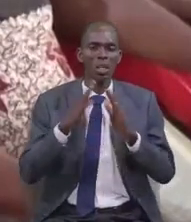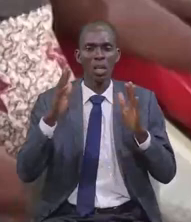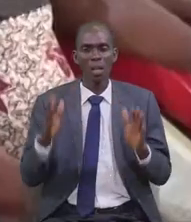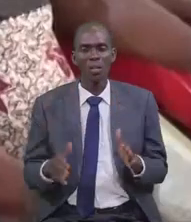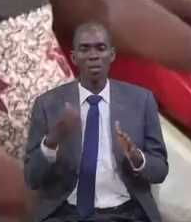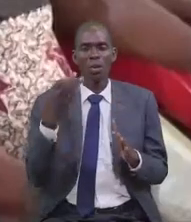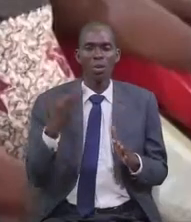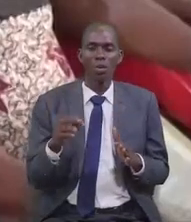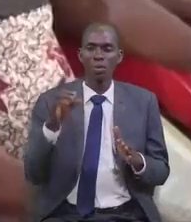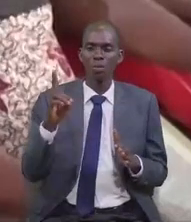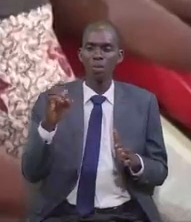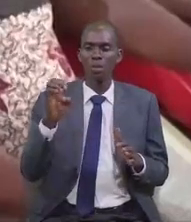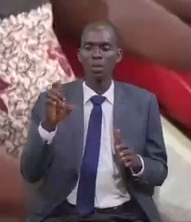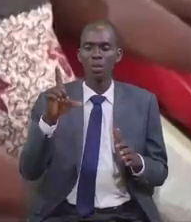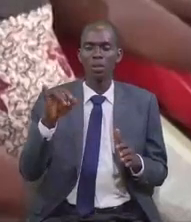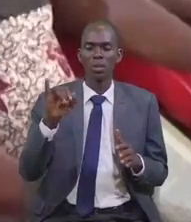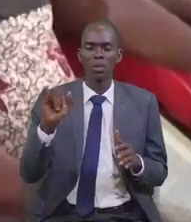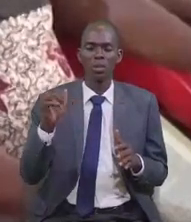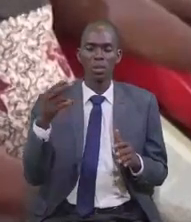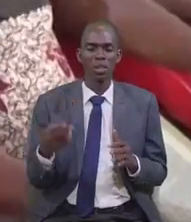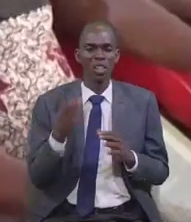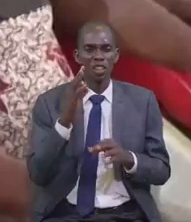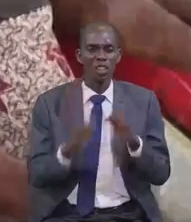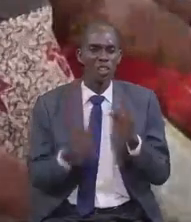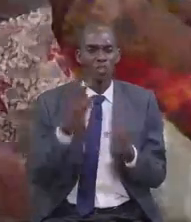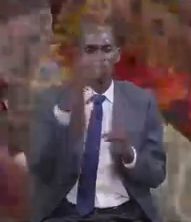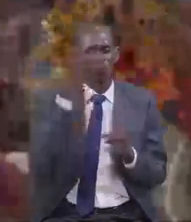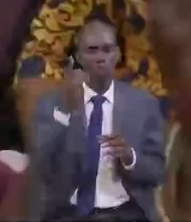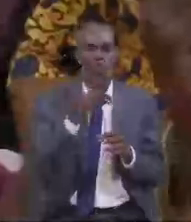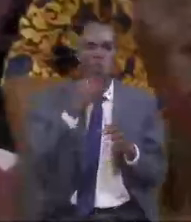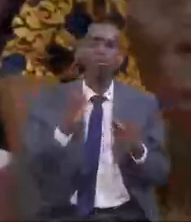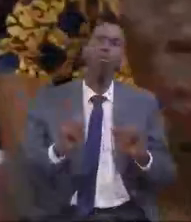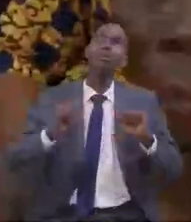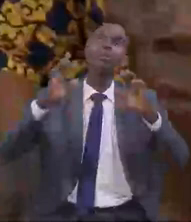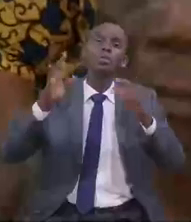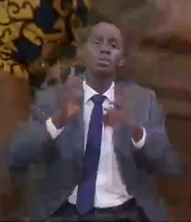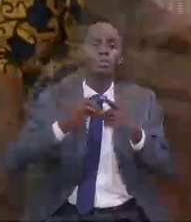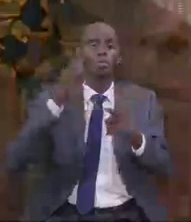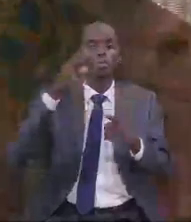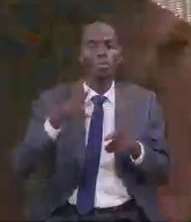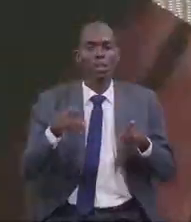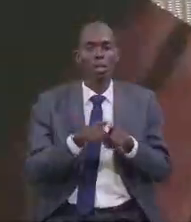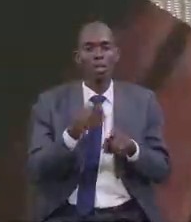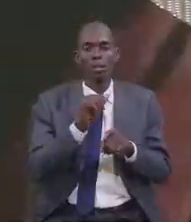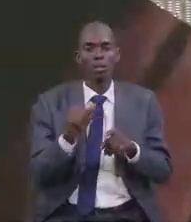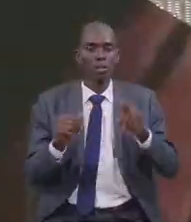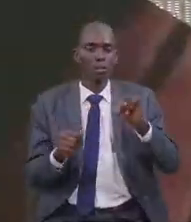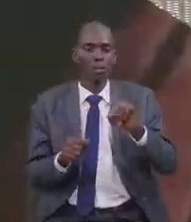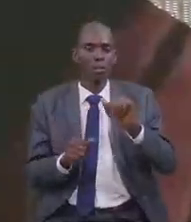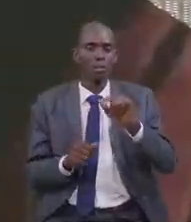savais que tu étais consacré à Dieu en tant que Nazaréen, mais que fais-tu donc